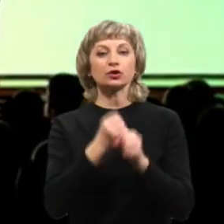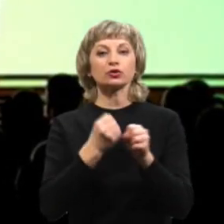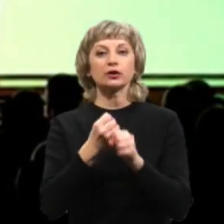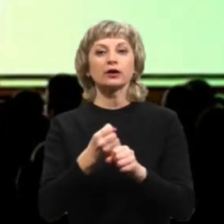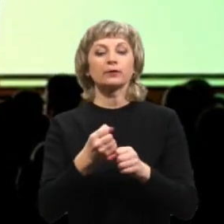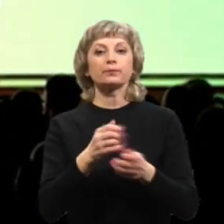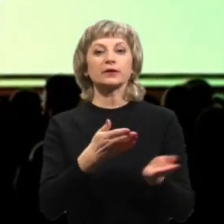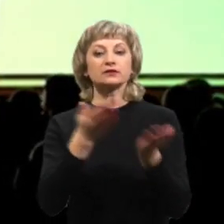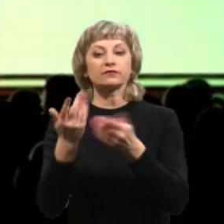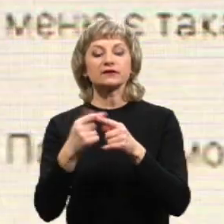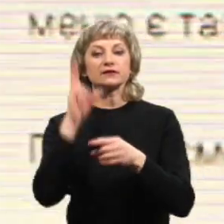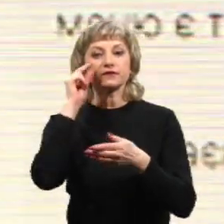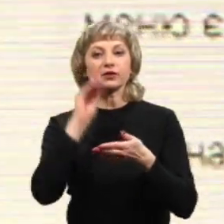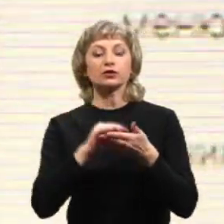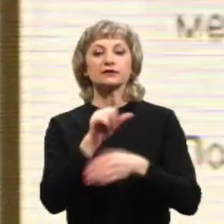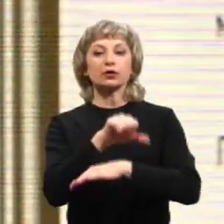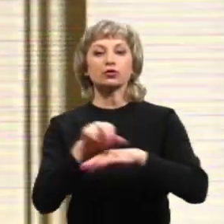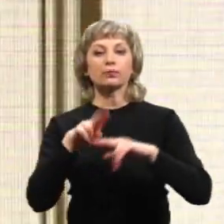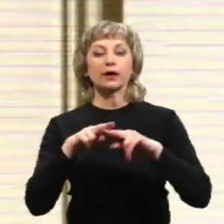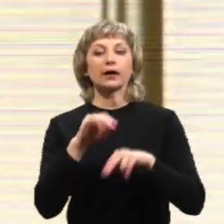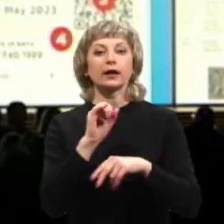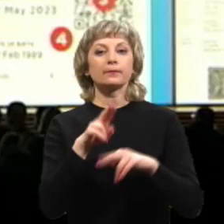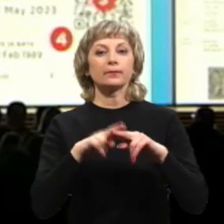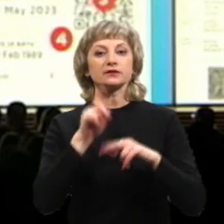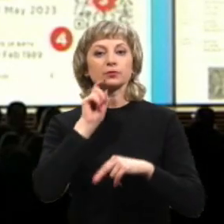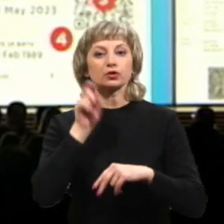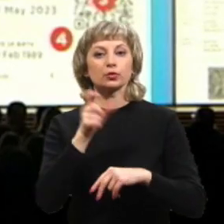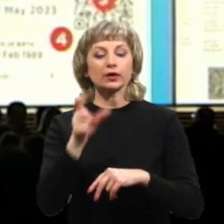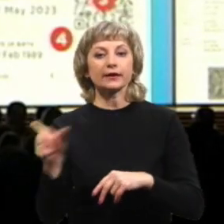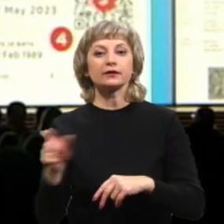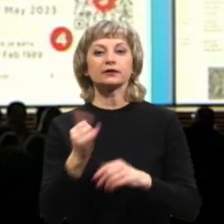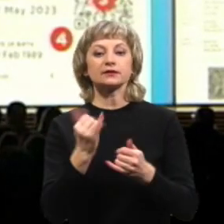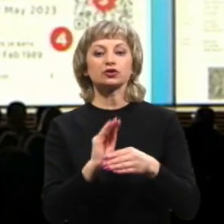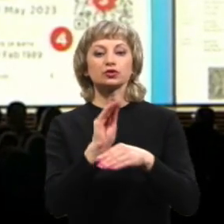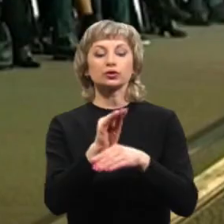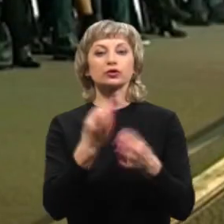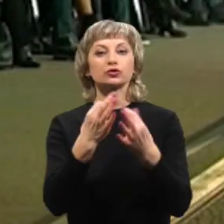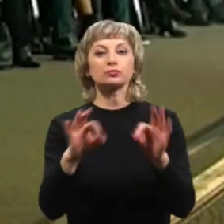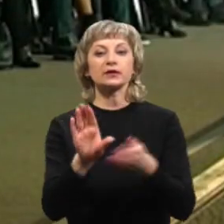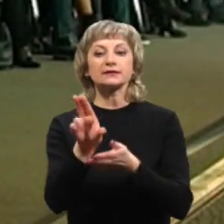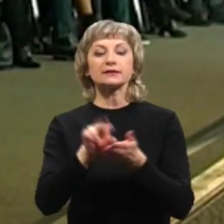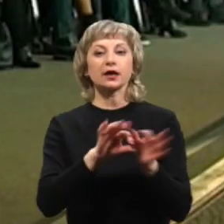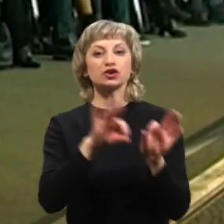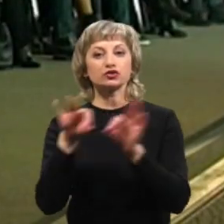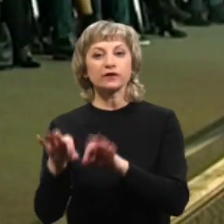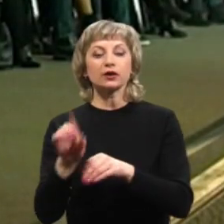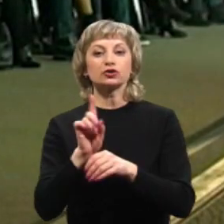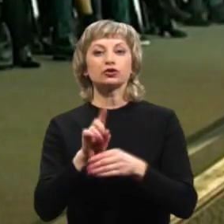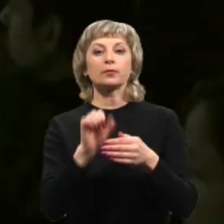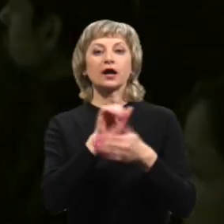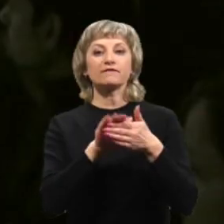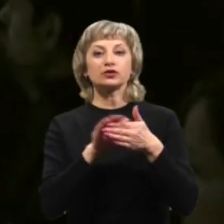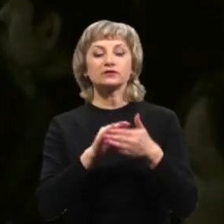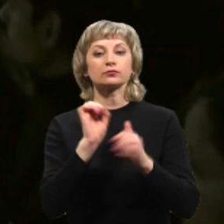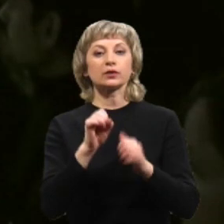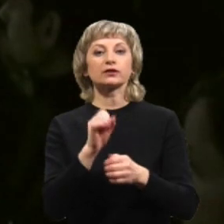збираються презентувати цифровий закордонний паспорт та ID-картку громадянина. Зараз додаток доступний для скачування. Щоб авторизуватися, достатньо